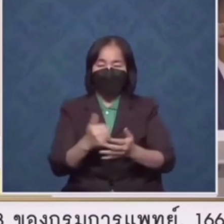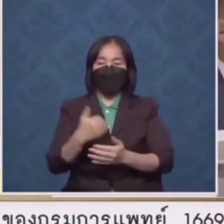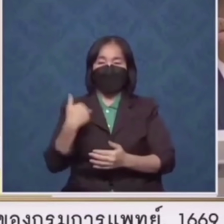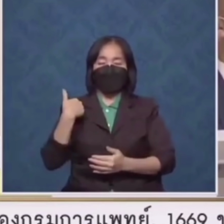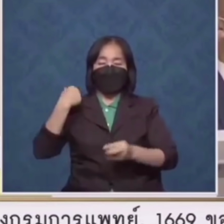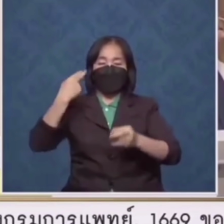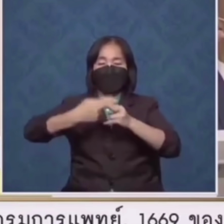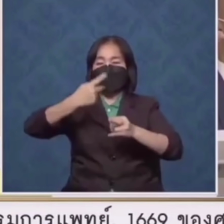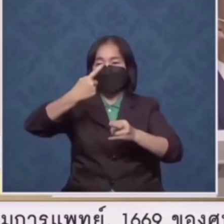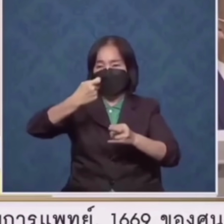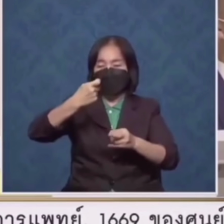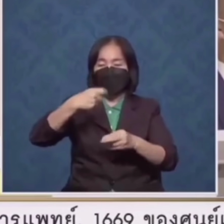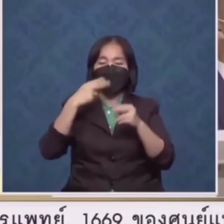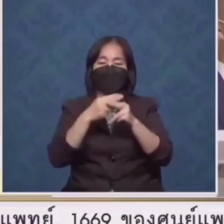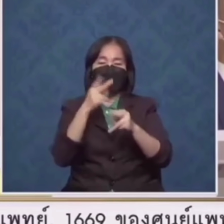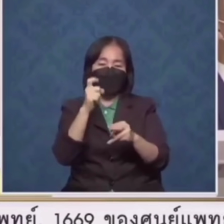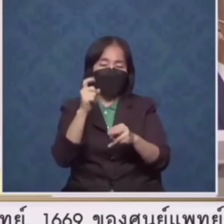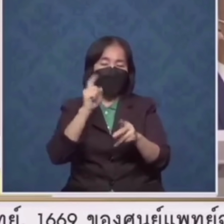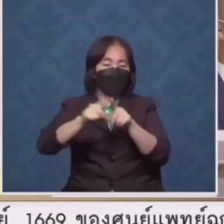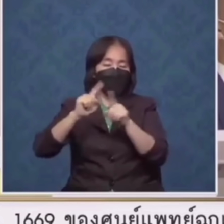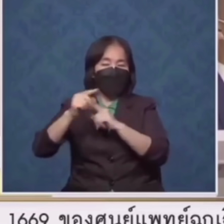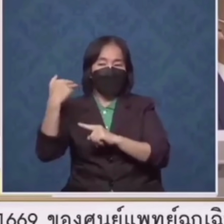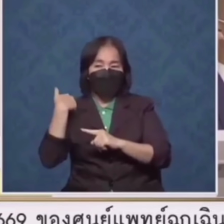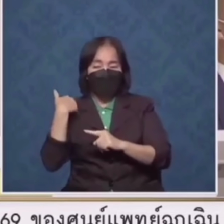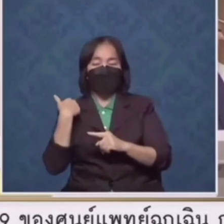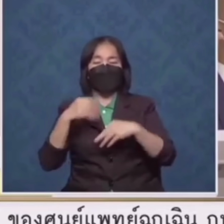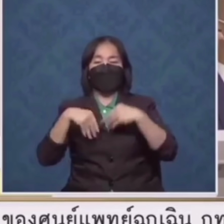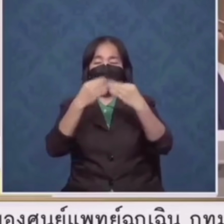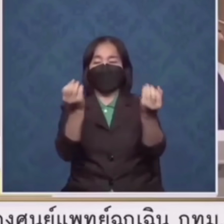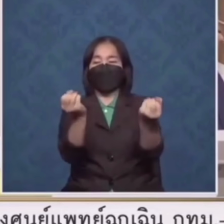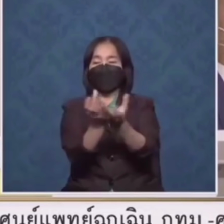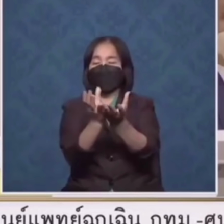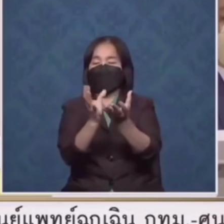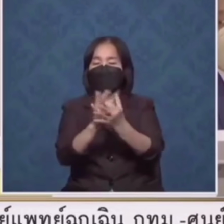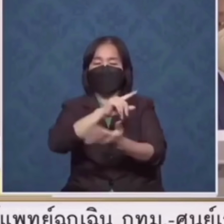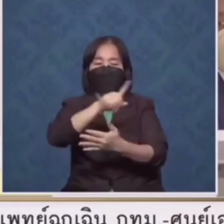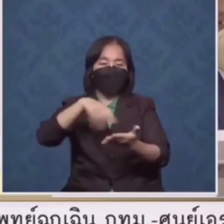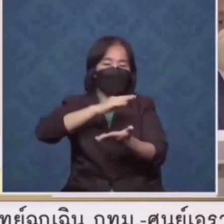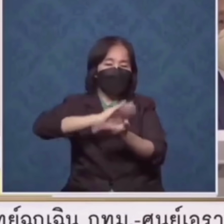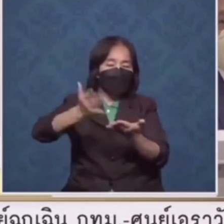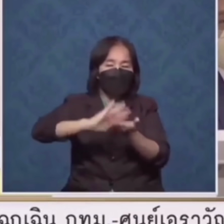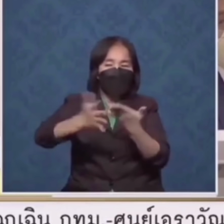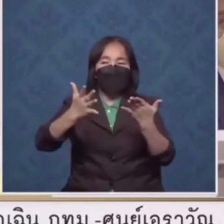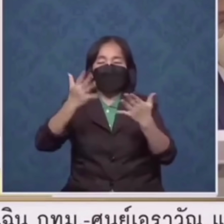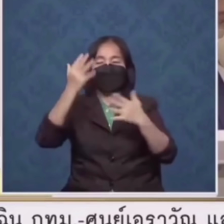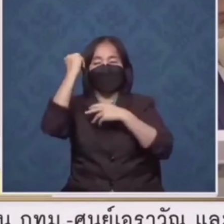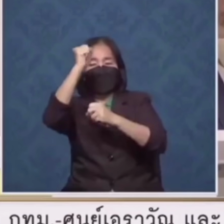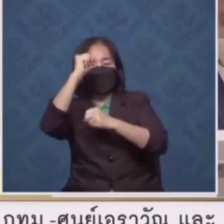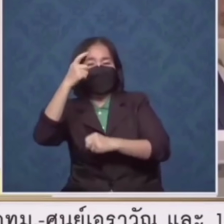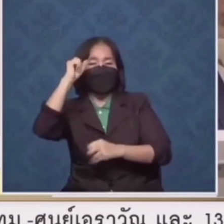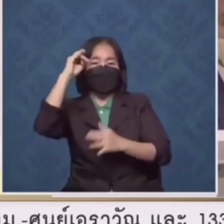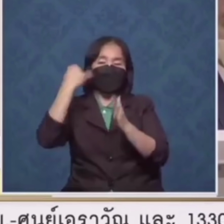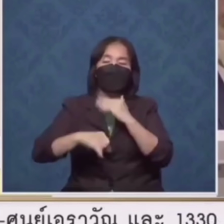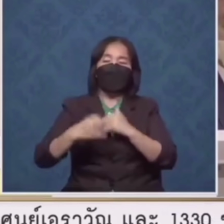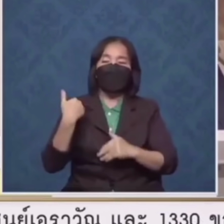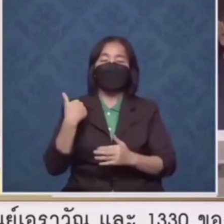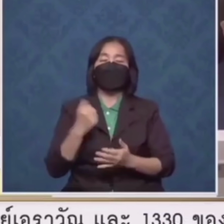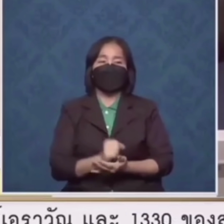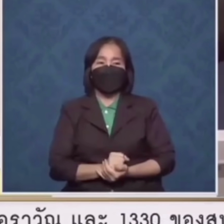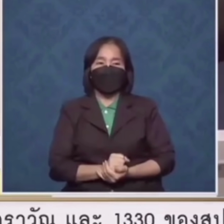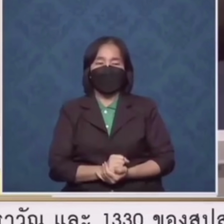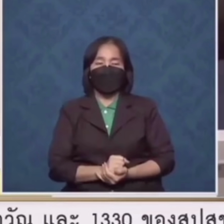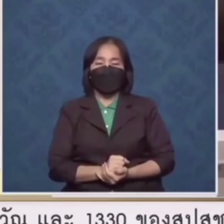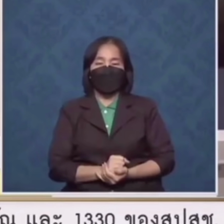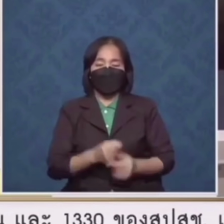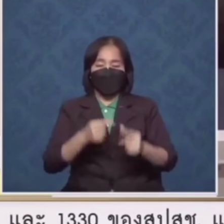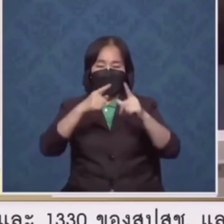ายต่อองค์กรสำคัญคือส่งผลกระทบต่อความสงบเรียบร้อยของสังคมและความมั่นคงของประเทศด้วยในเรื่องนี้นะ